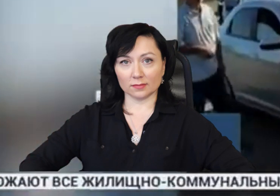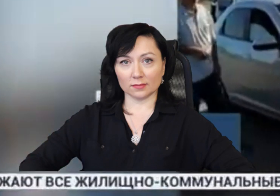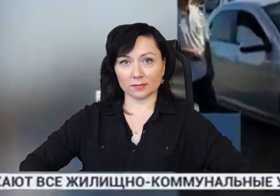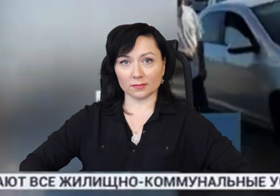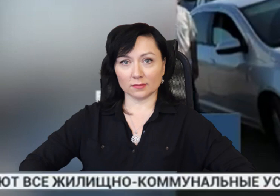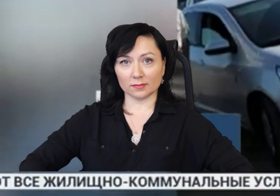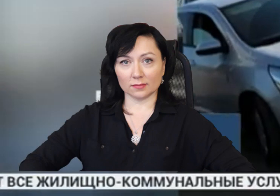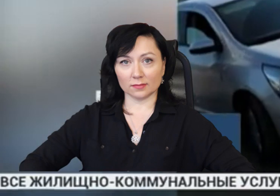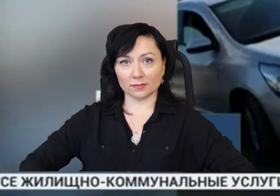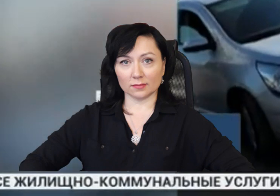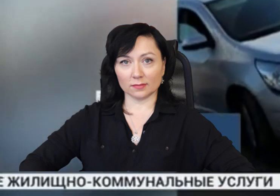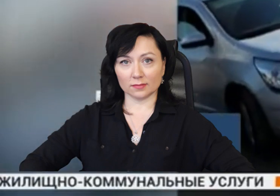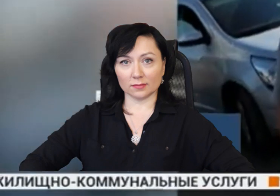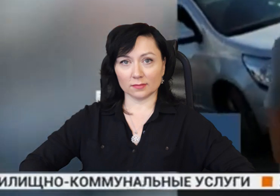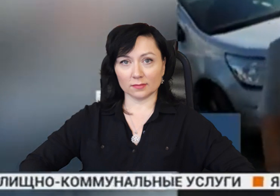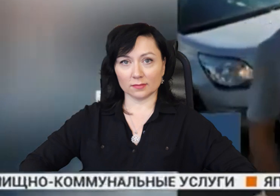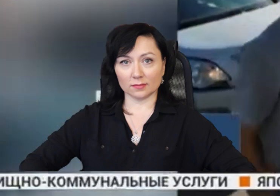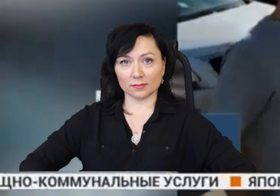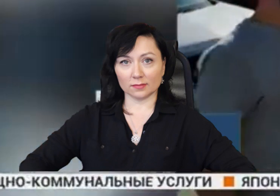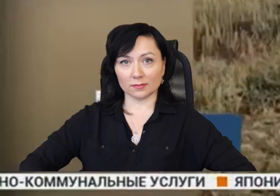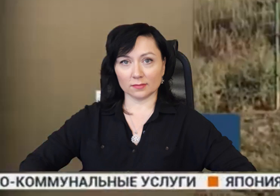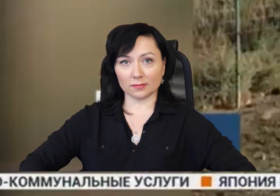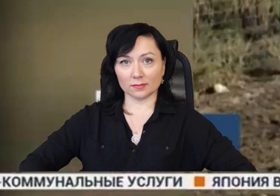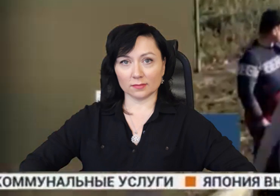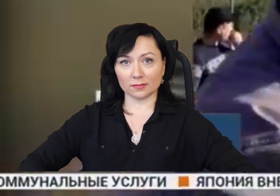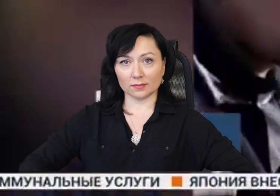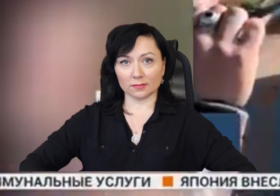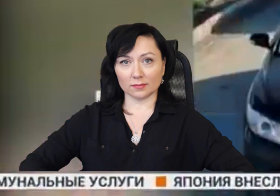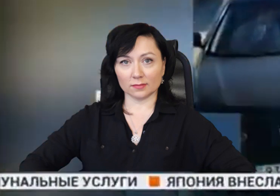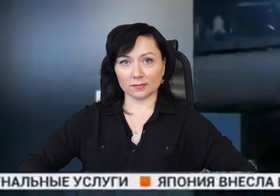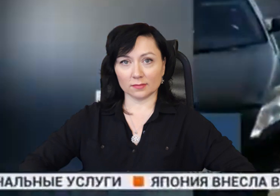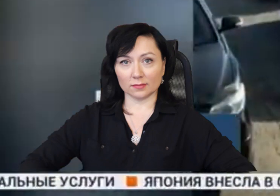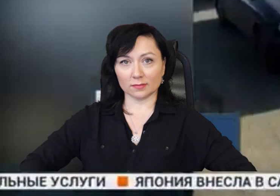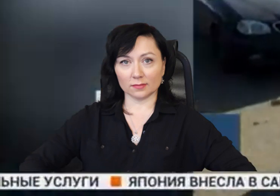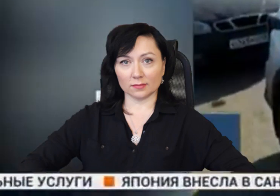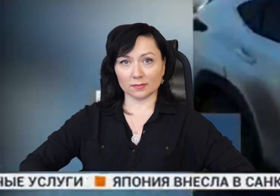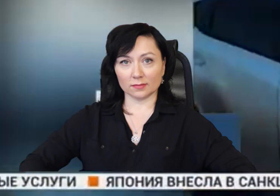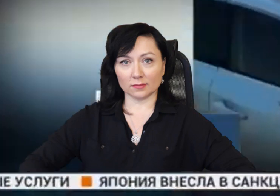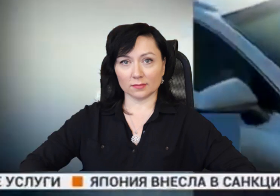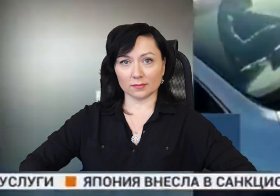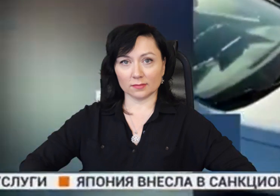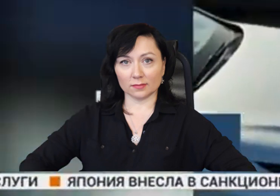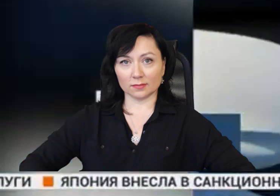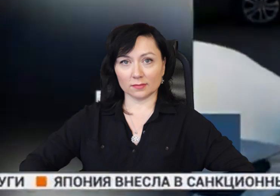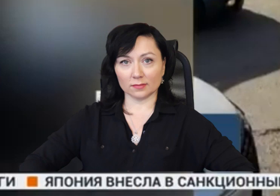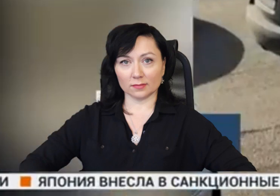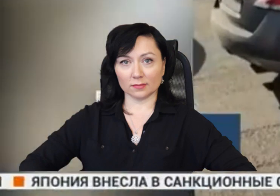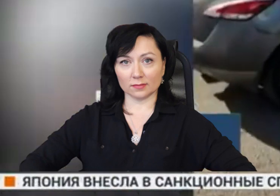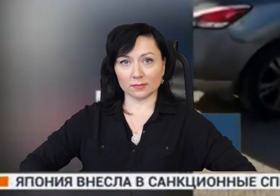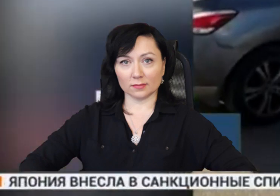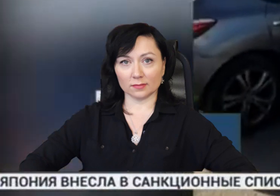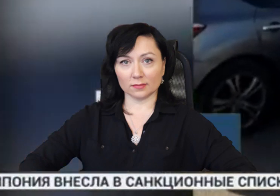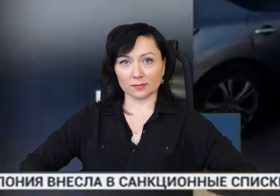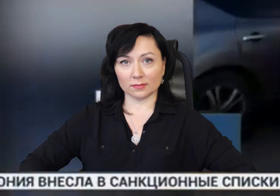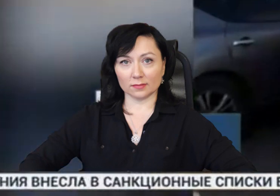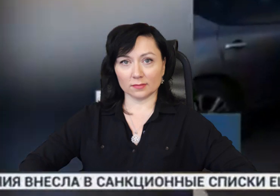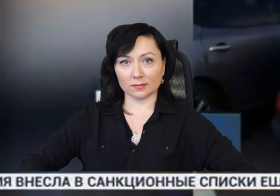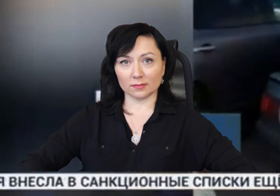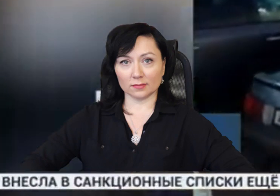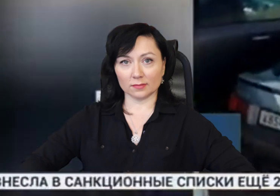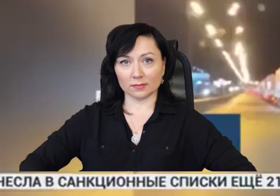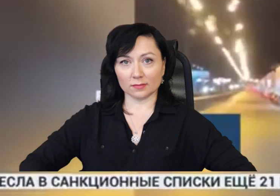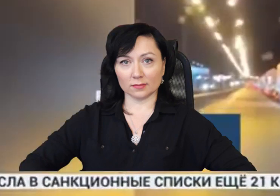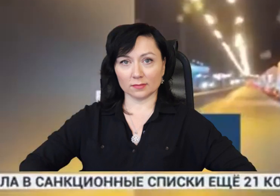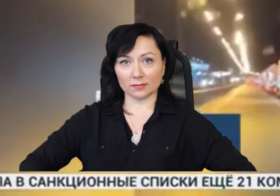случаев военнообязанным россиянам даже тем кто не получал повестку после объявления частичной мобилизации стали отказывать